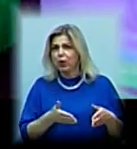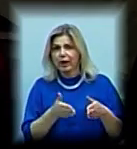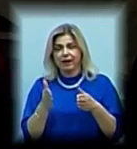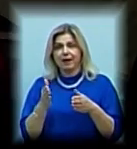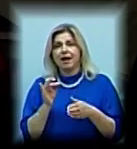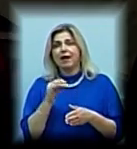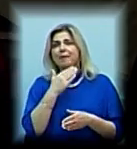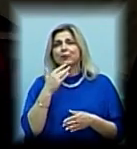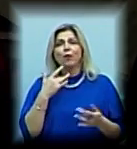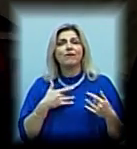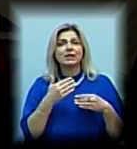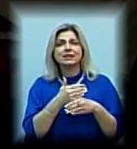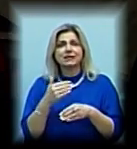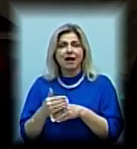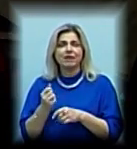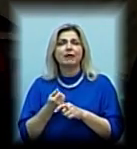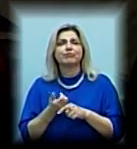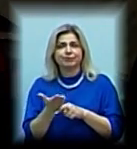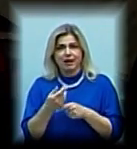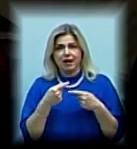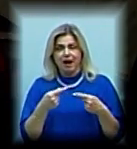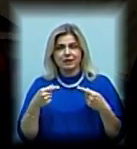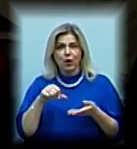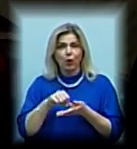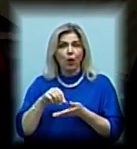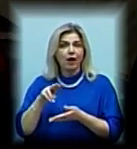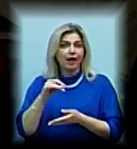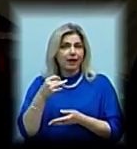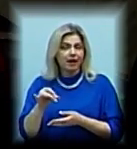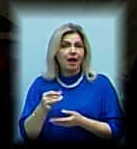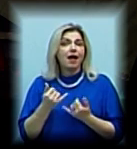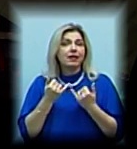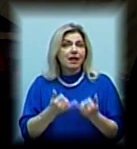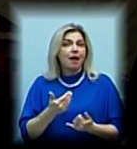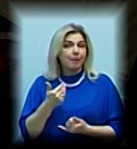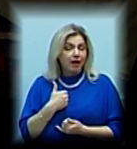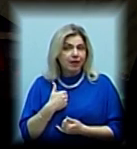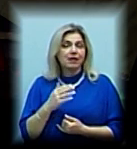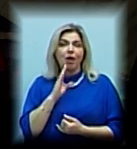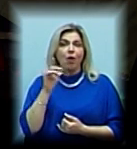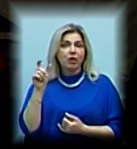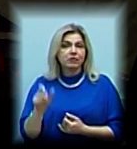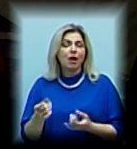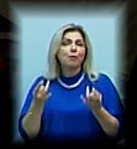вистав, незлічену кількість зіграли ролей. І для мене вона просто як